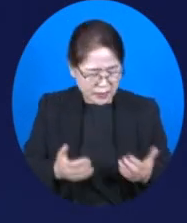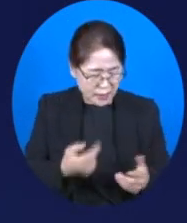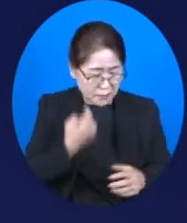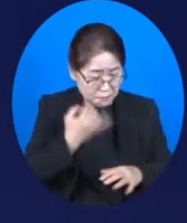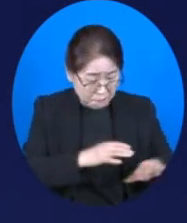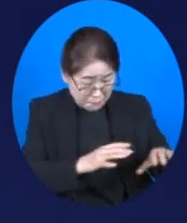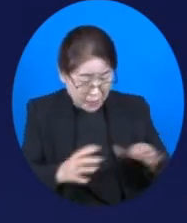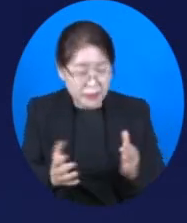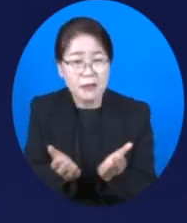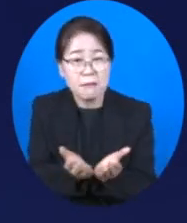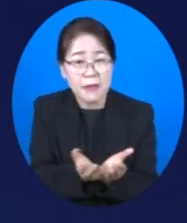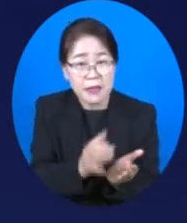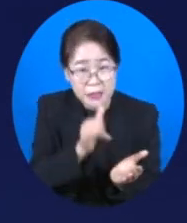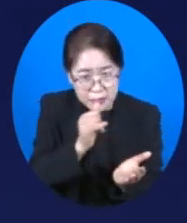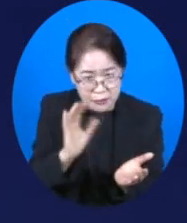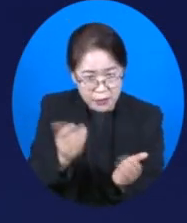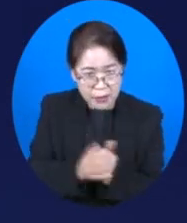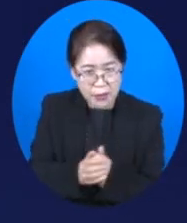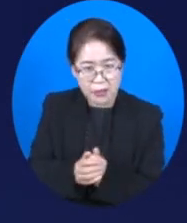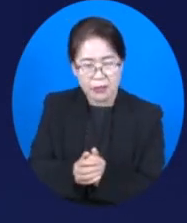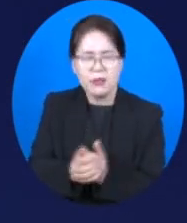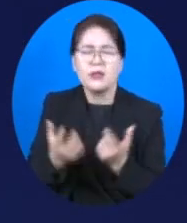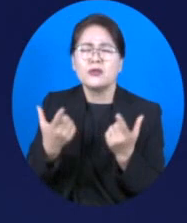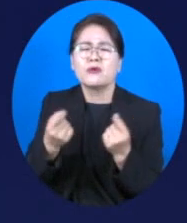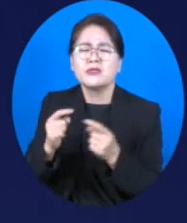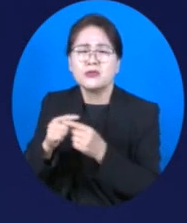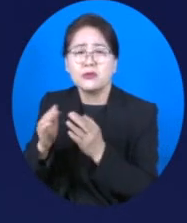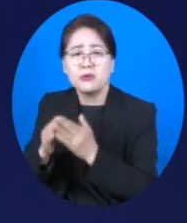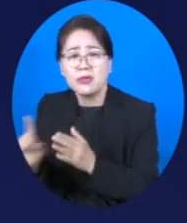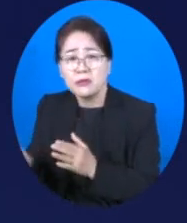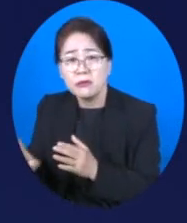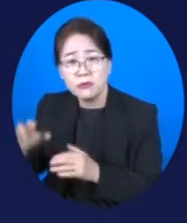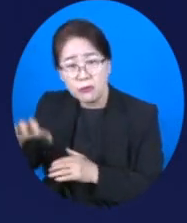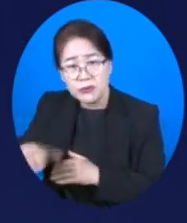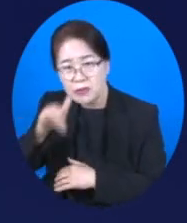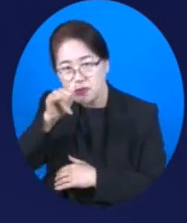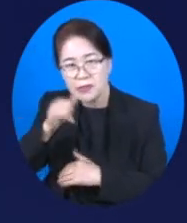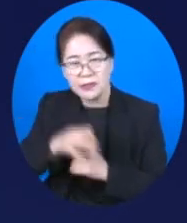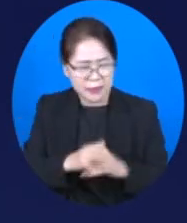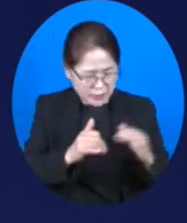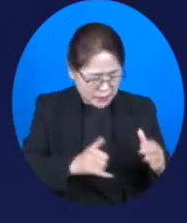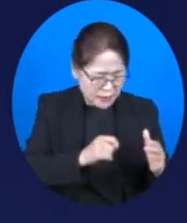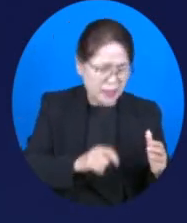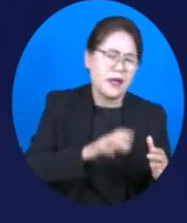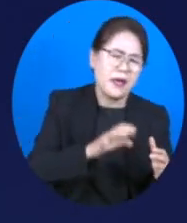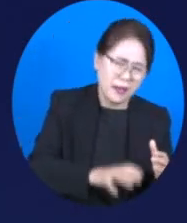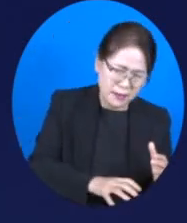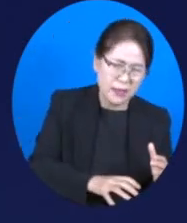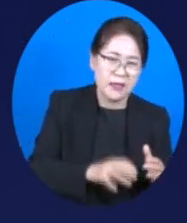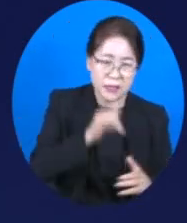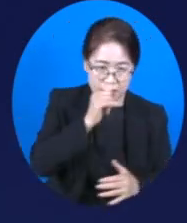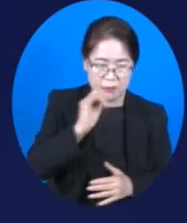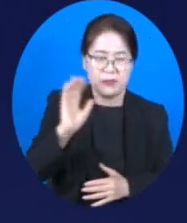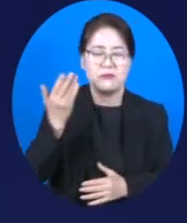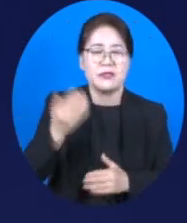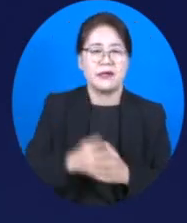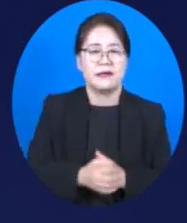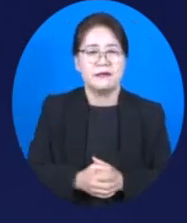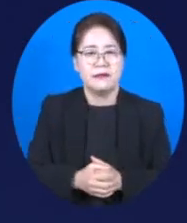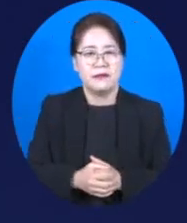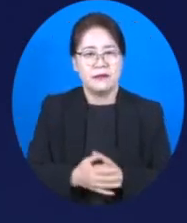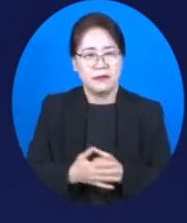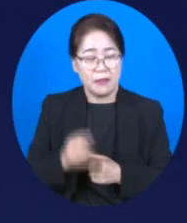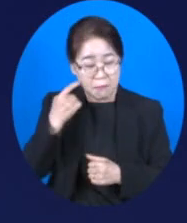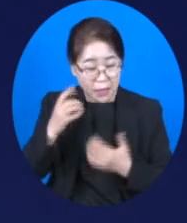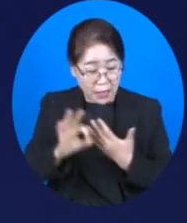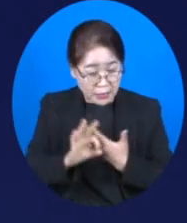거죠. 마찬가지로 교회는요 어디에 있어야 될까요? 세상 속에 있어야 되는 것입니다. 그런데